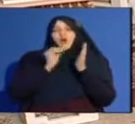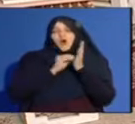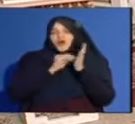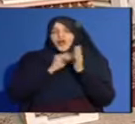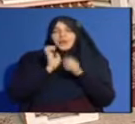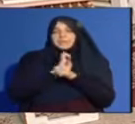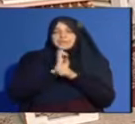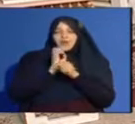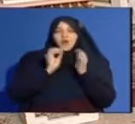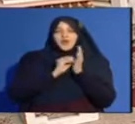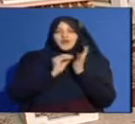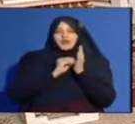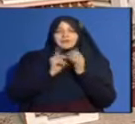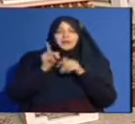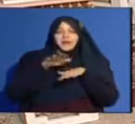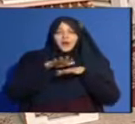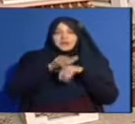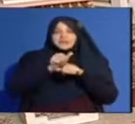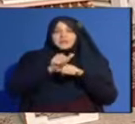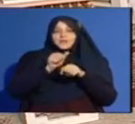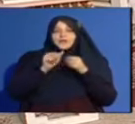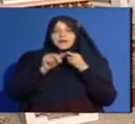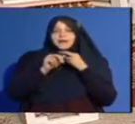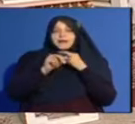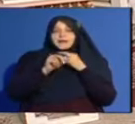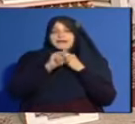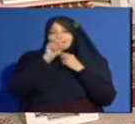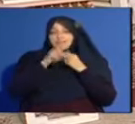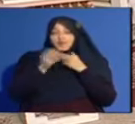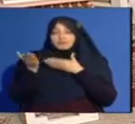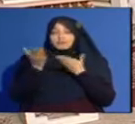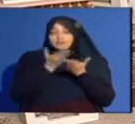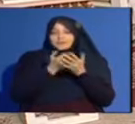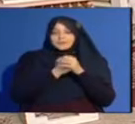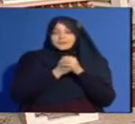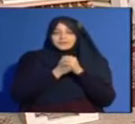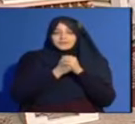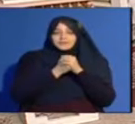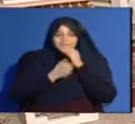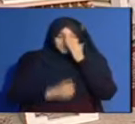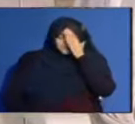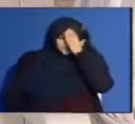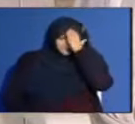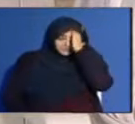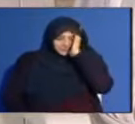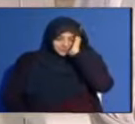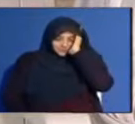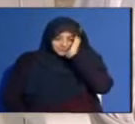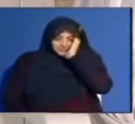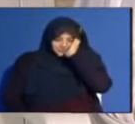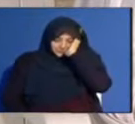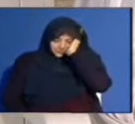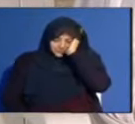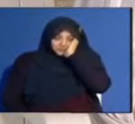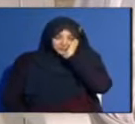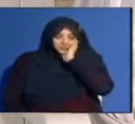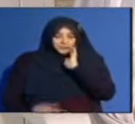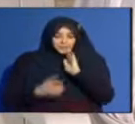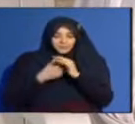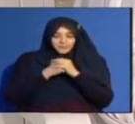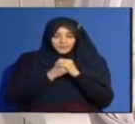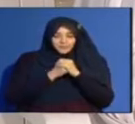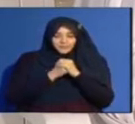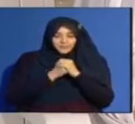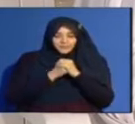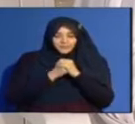تفضلي عرضي قضيتك باش ما يروحش عليك الوقت ونسمعك مليح، تفضلي سميره. والله حبتكم على هذه الحصه، هي